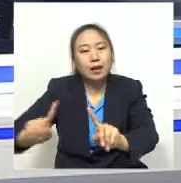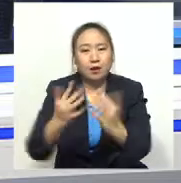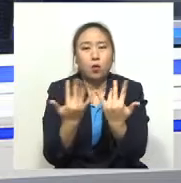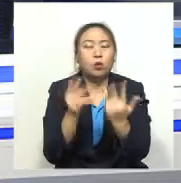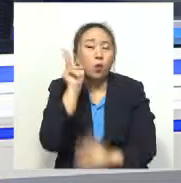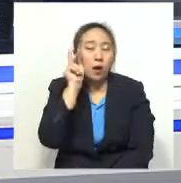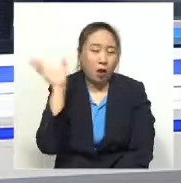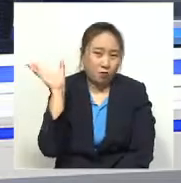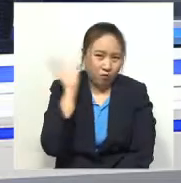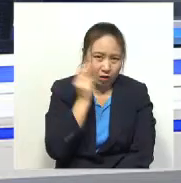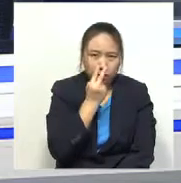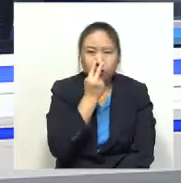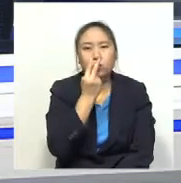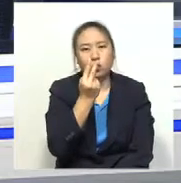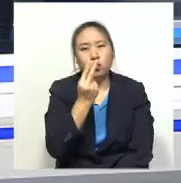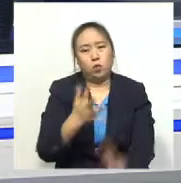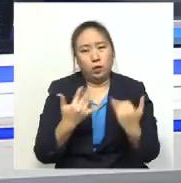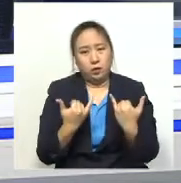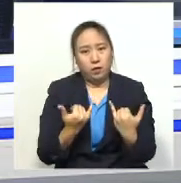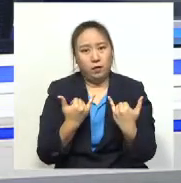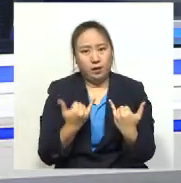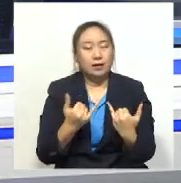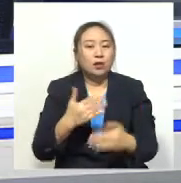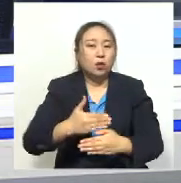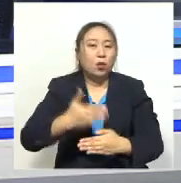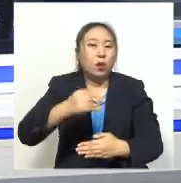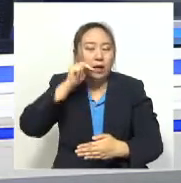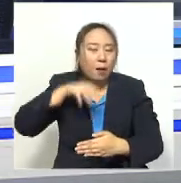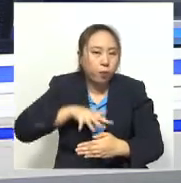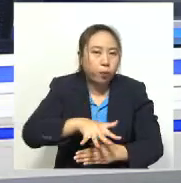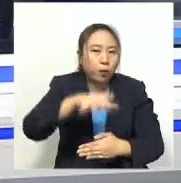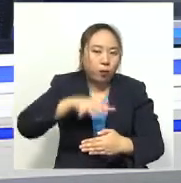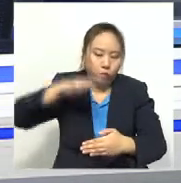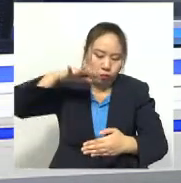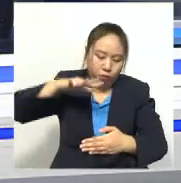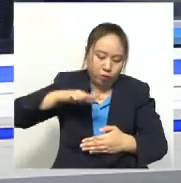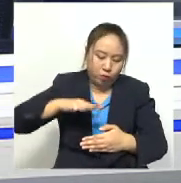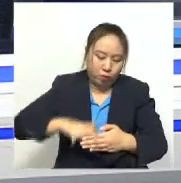มูลข่าวสารอย่างใกล้ชิดนะคะเพราะว่าช่วงนี้อยู่ในช่วงของการระบายน้ำจนถึงวันที่10สิ